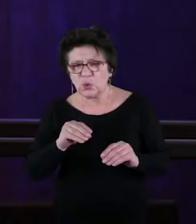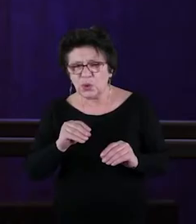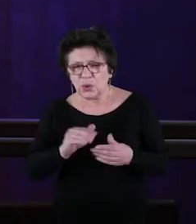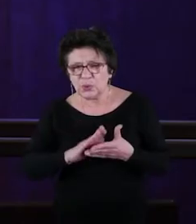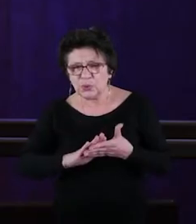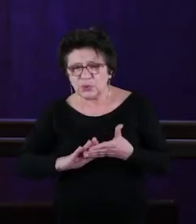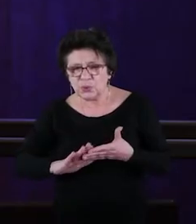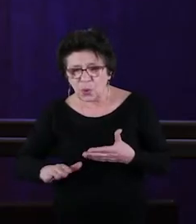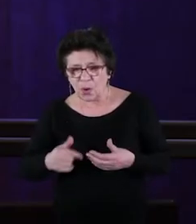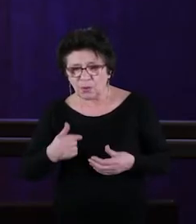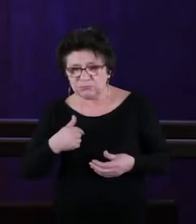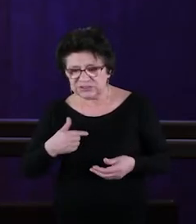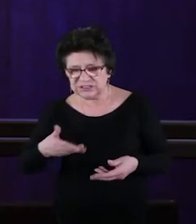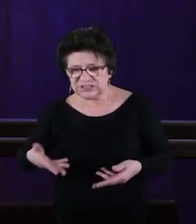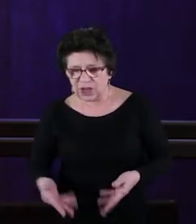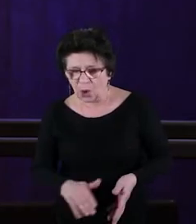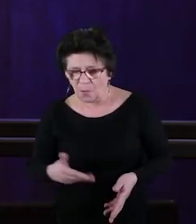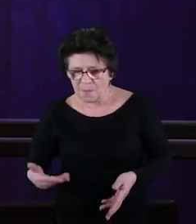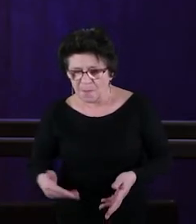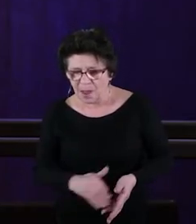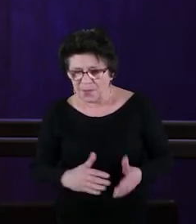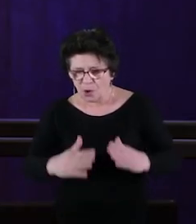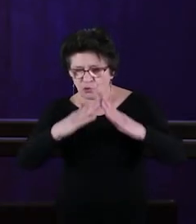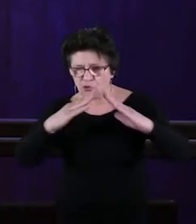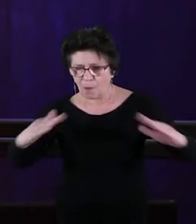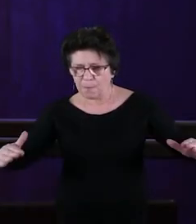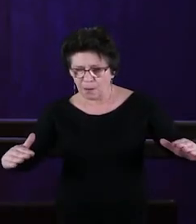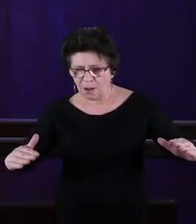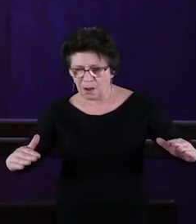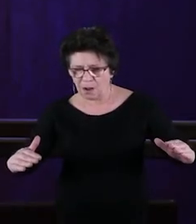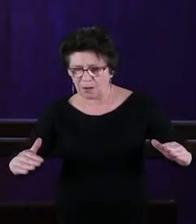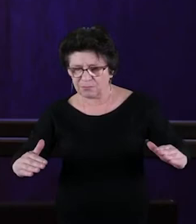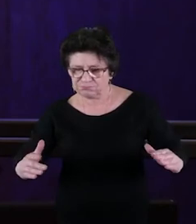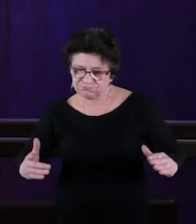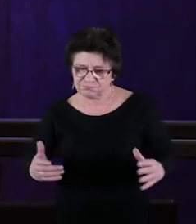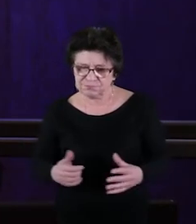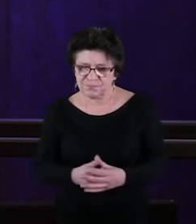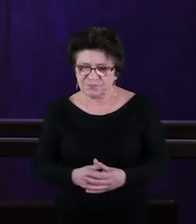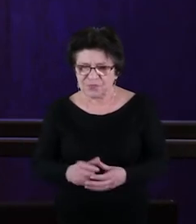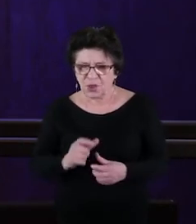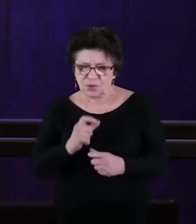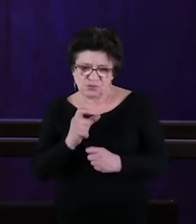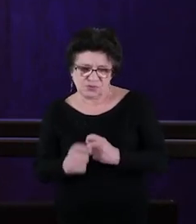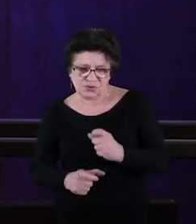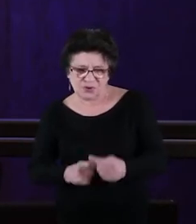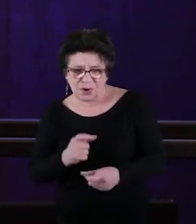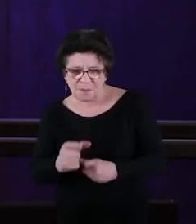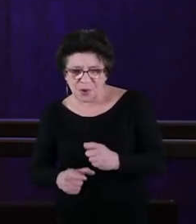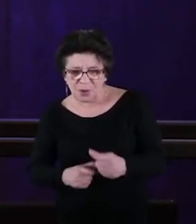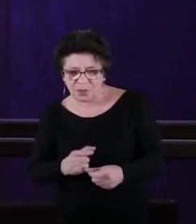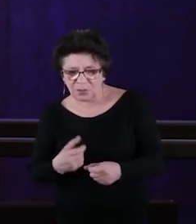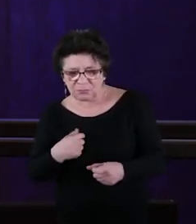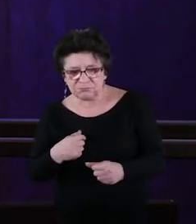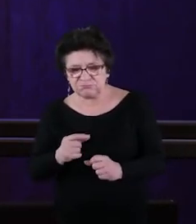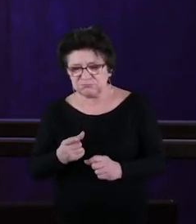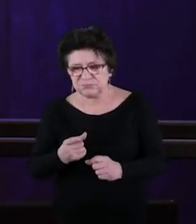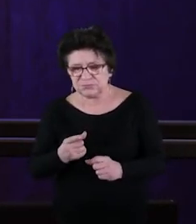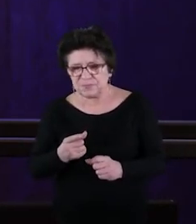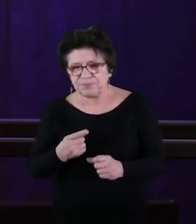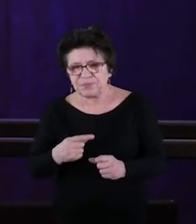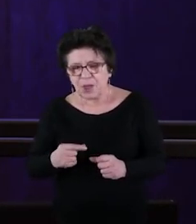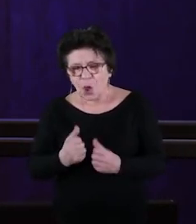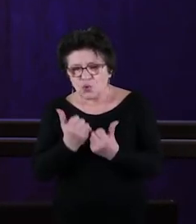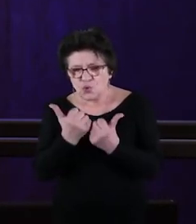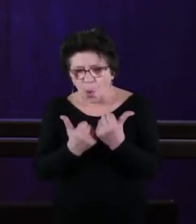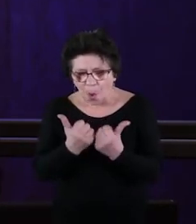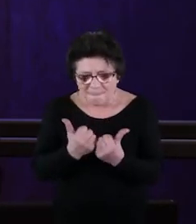z Zakopanego w szopie i zrobię lekkie odprowadzenia cały czas dbano żeberka jest Słoma na